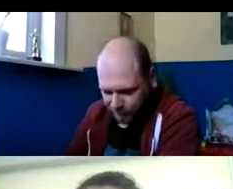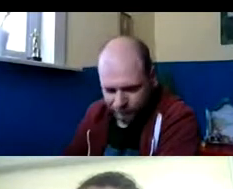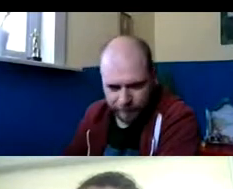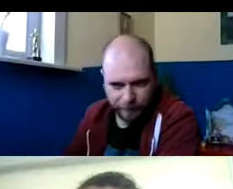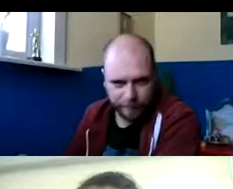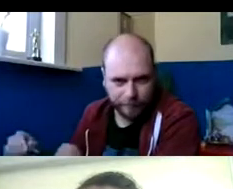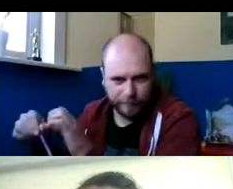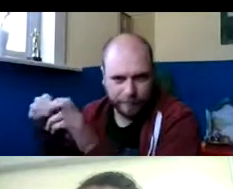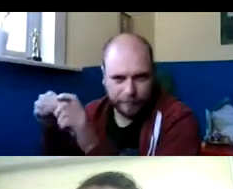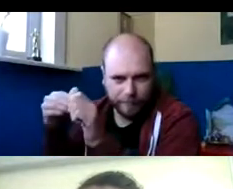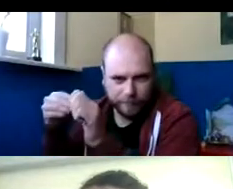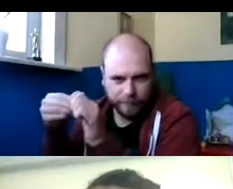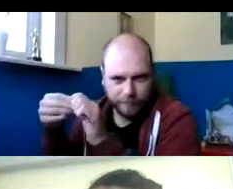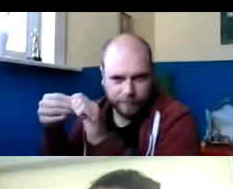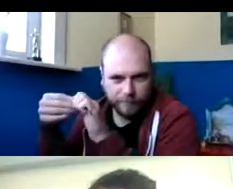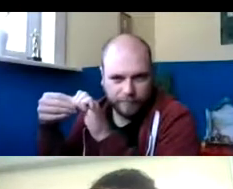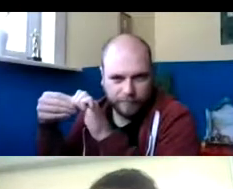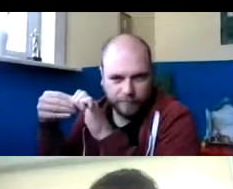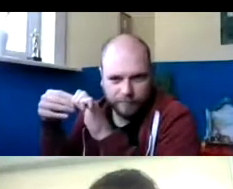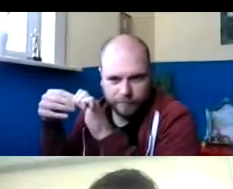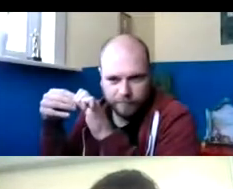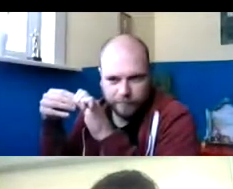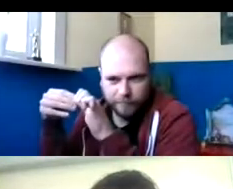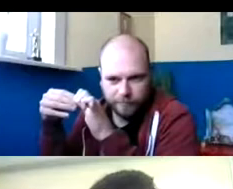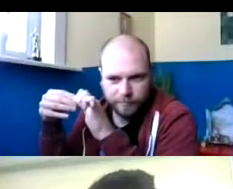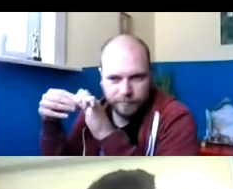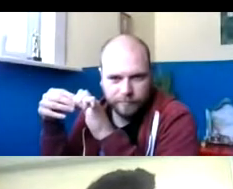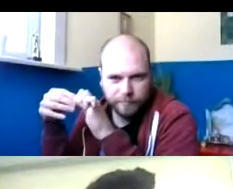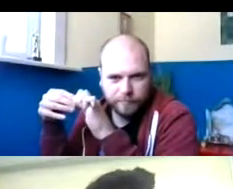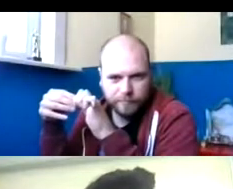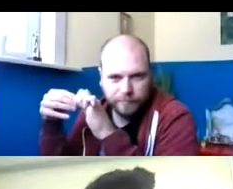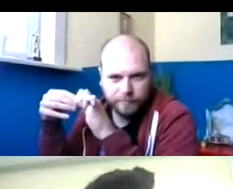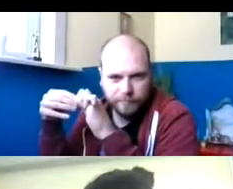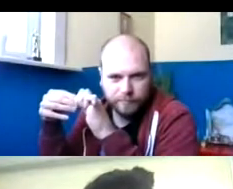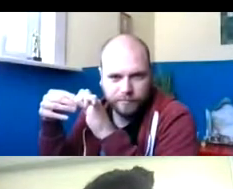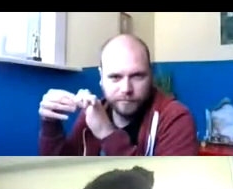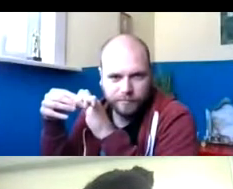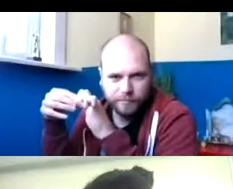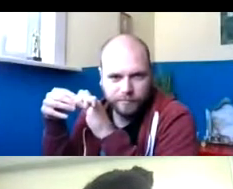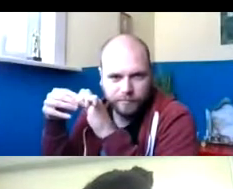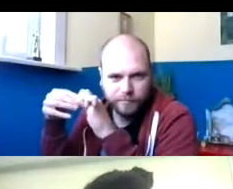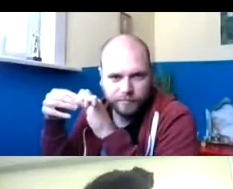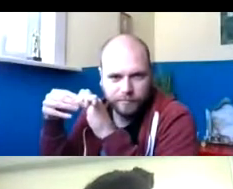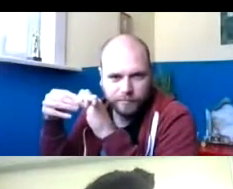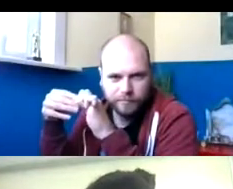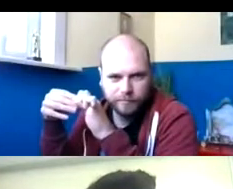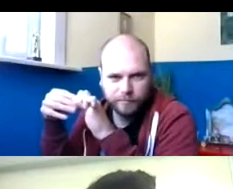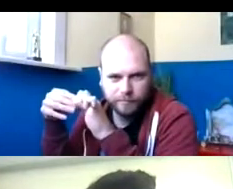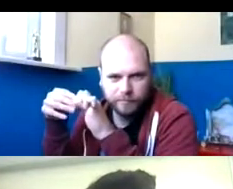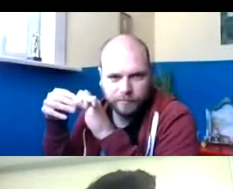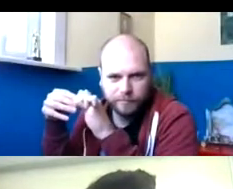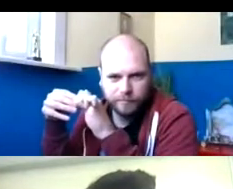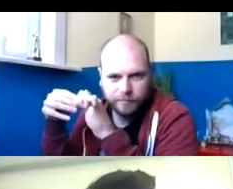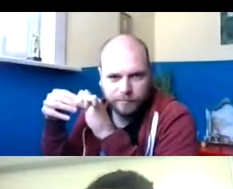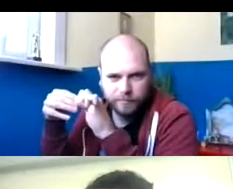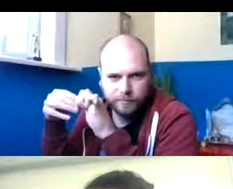denk dat het ook een angst is die bij veel mensen wel heeft, om een bezorgdheid om te zeggen, dat iedereen al iets meer gewend is aan de maatregelen en dat iedereen